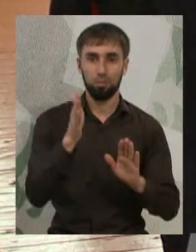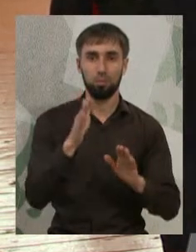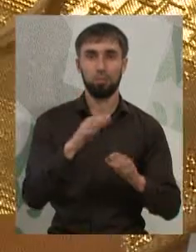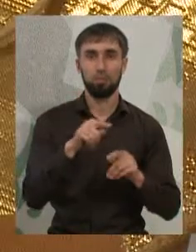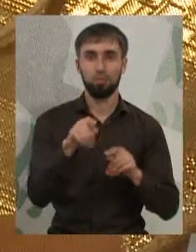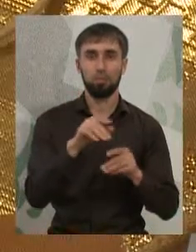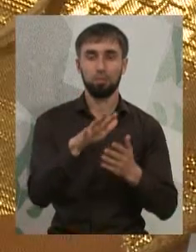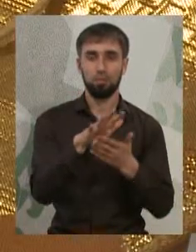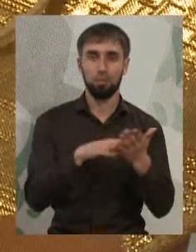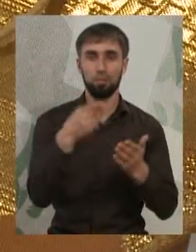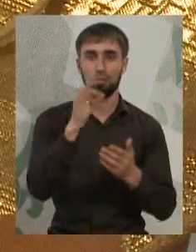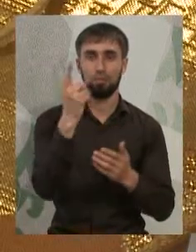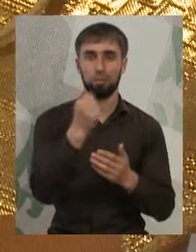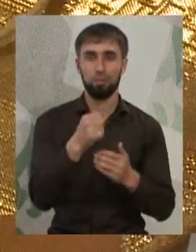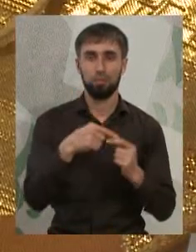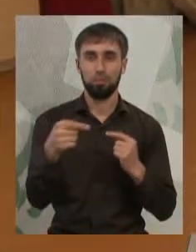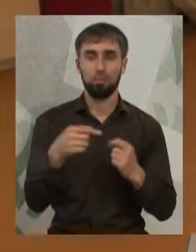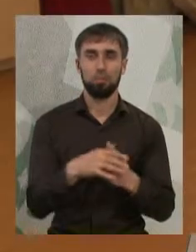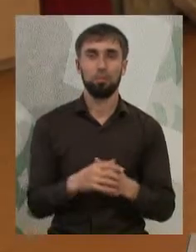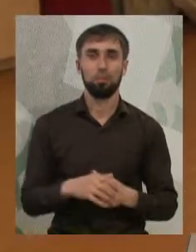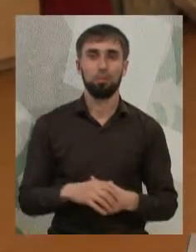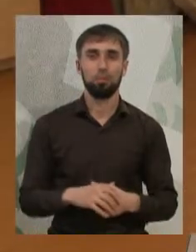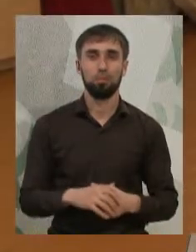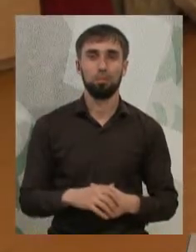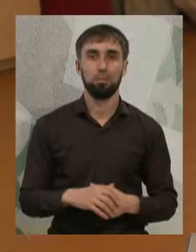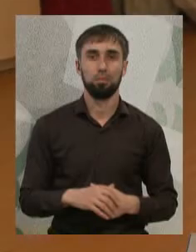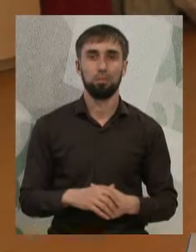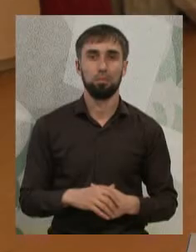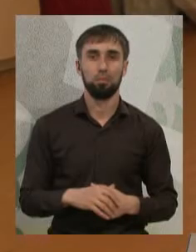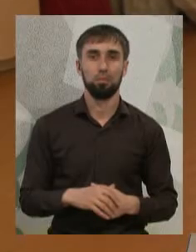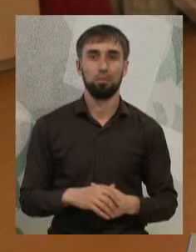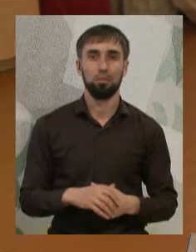краеведения продлится до конца недели. Дана Плиева, Магомед Белакиев, Новости 24.